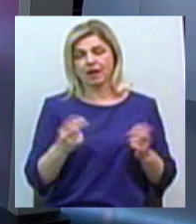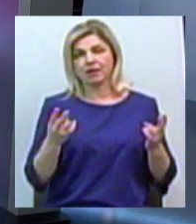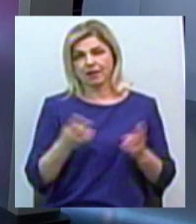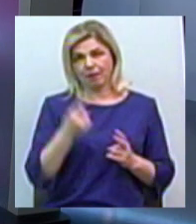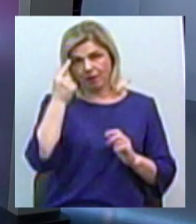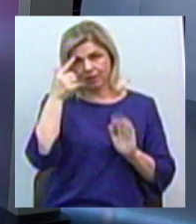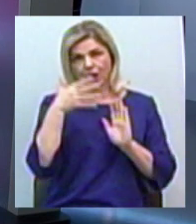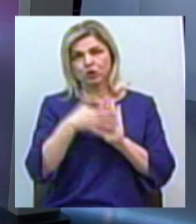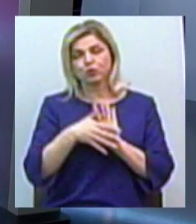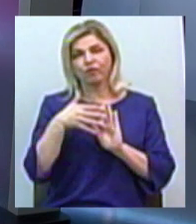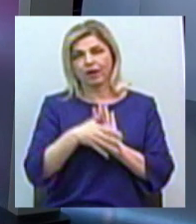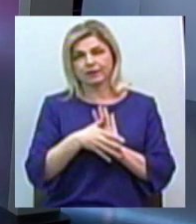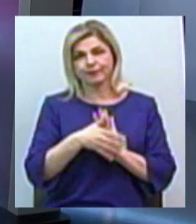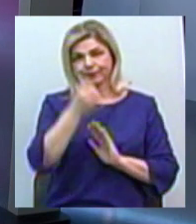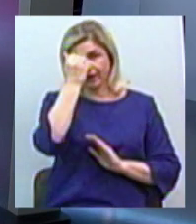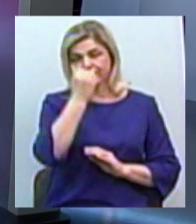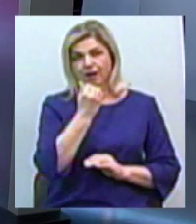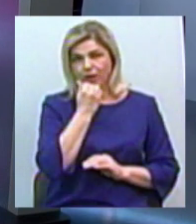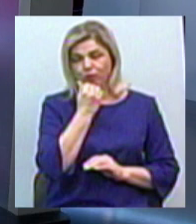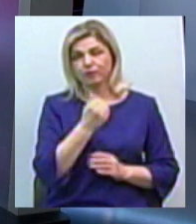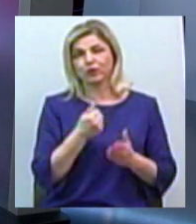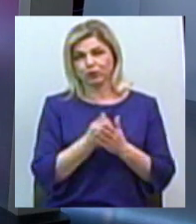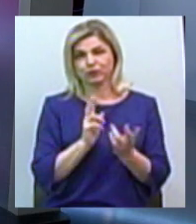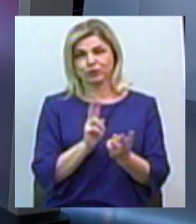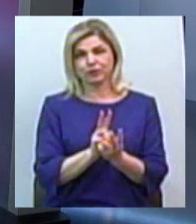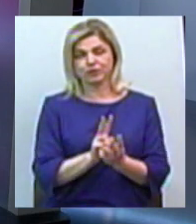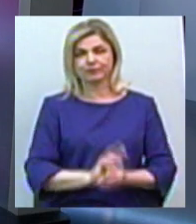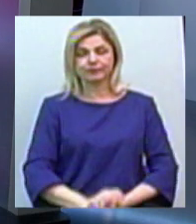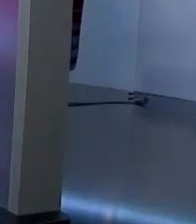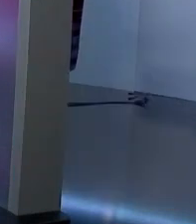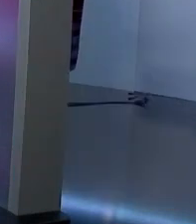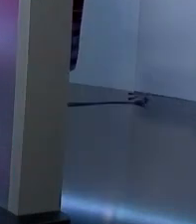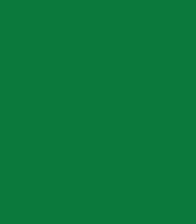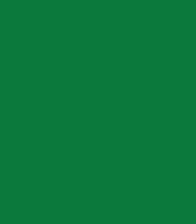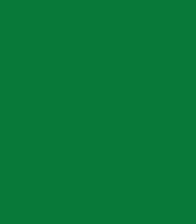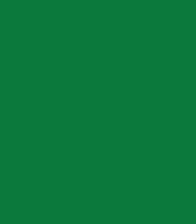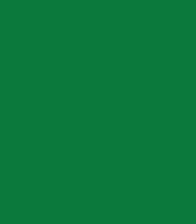Аналізувати, так. Да. Дякую, Ольга, дякую всім, хто був з нами. Побачимось в ефірі.